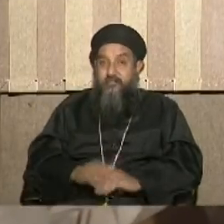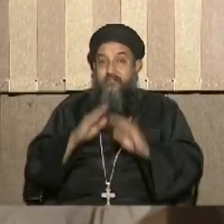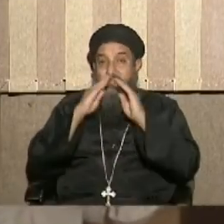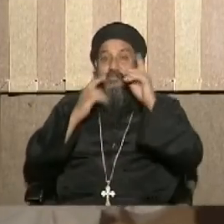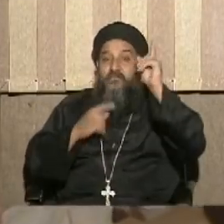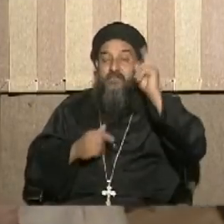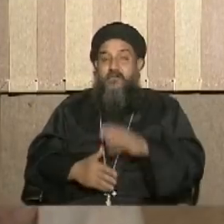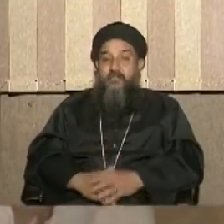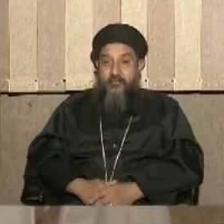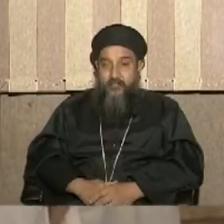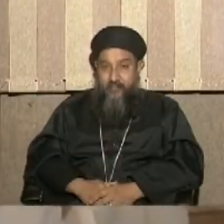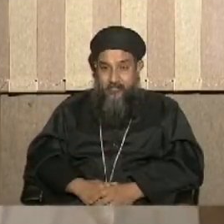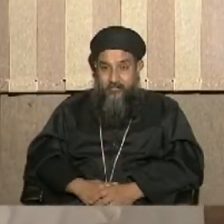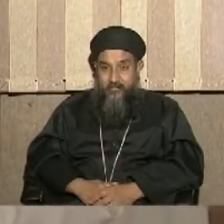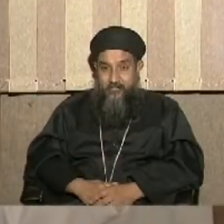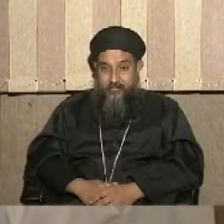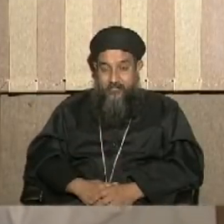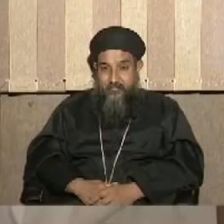نشكرك يا رب